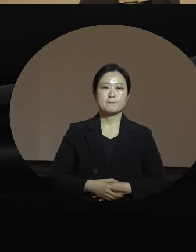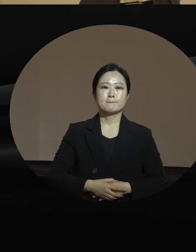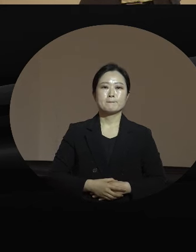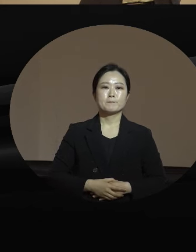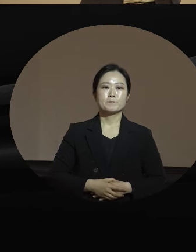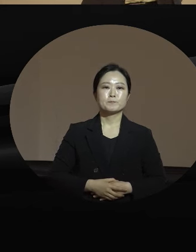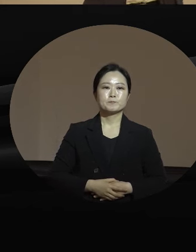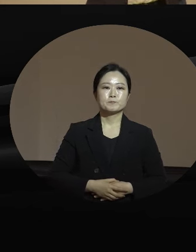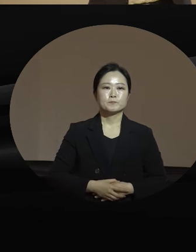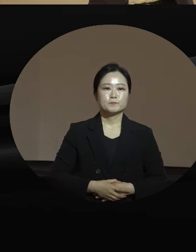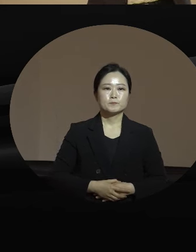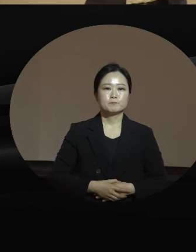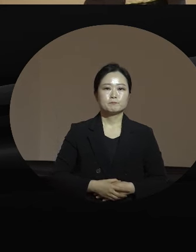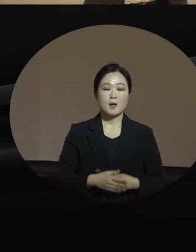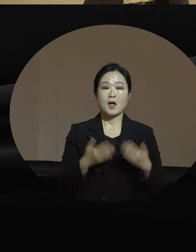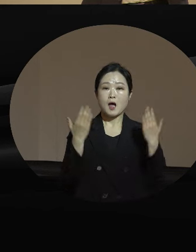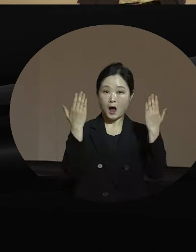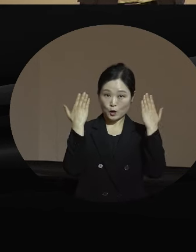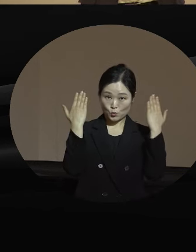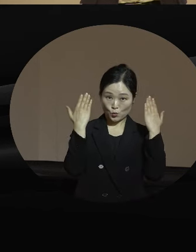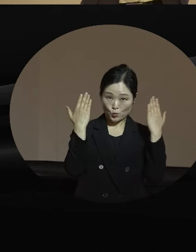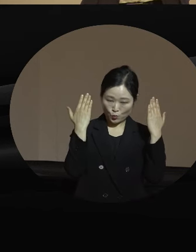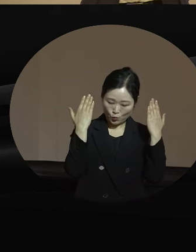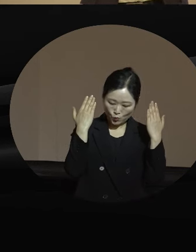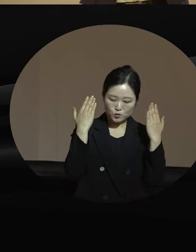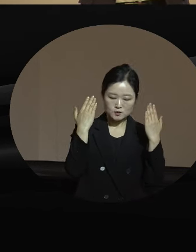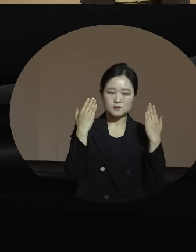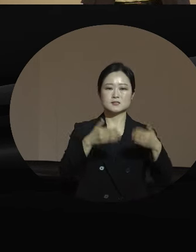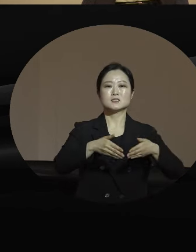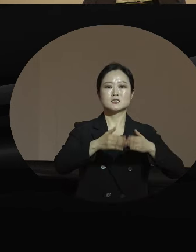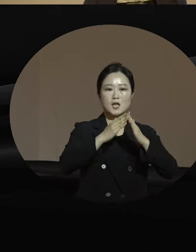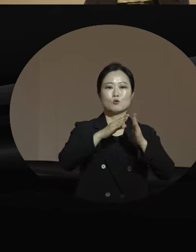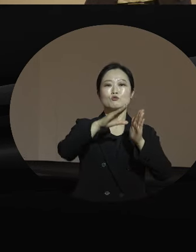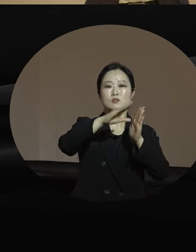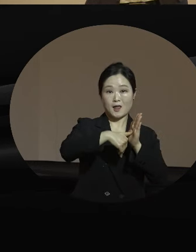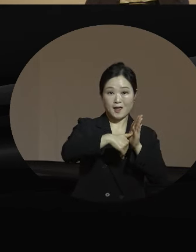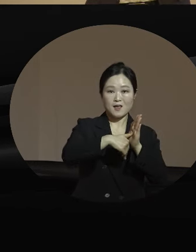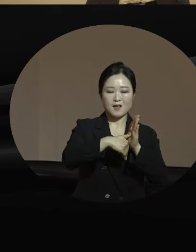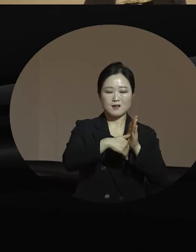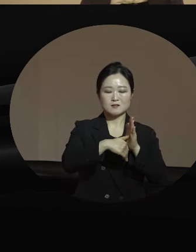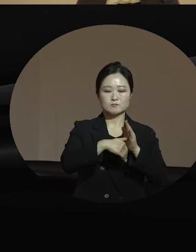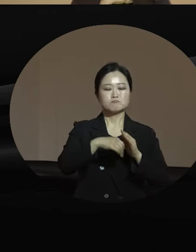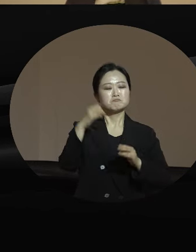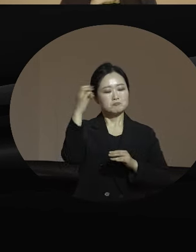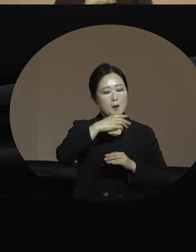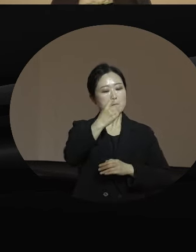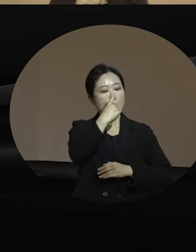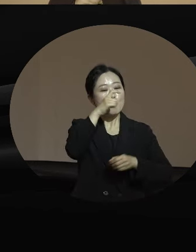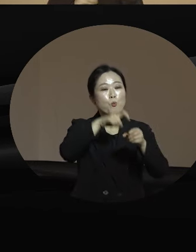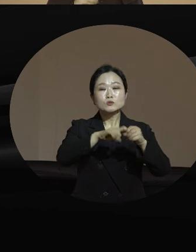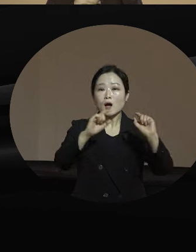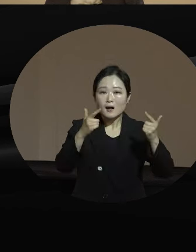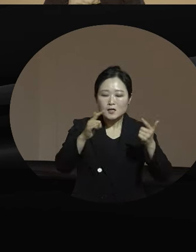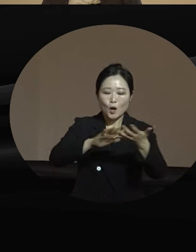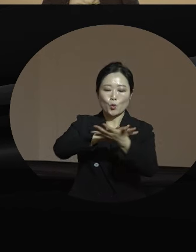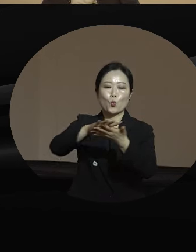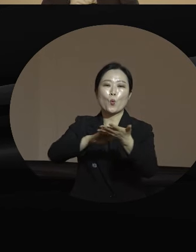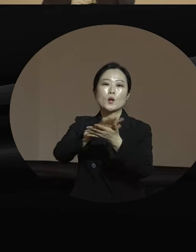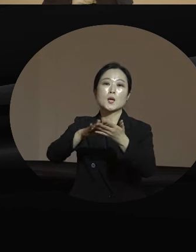플레이그라운드처럼 학교를 만들자는 그런 컨셉이었어요. 그러니까 가서 노는 거예요. 인지적인 것들은 다른 데서 오지만 그걸 발현하고